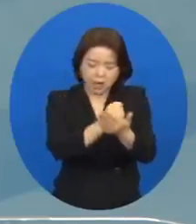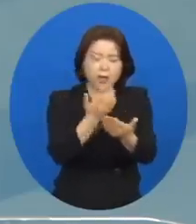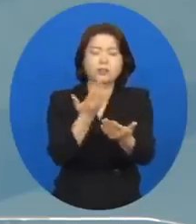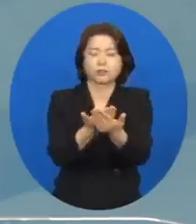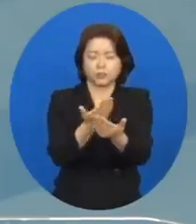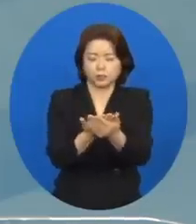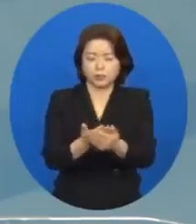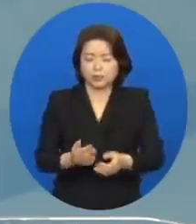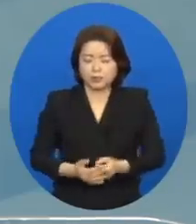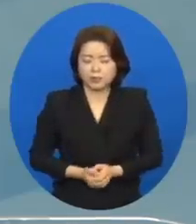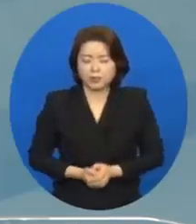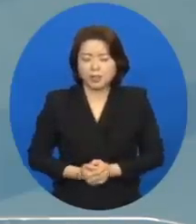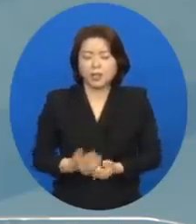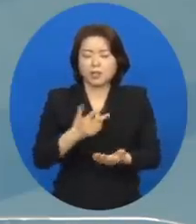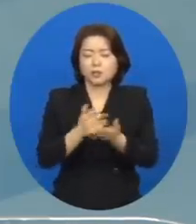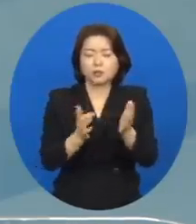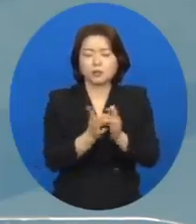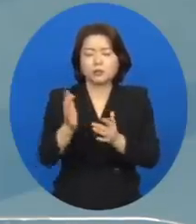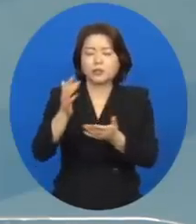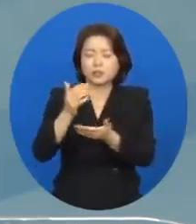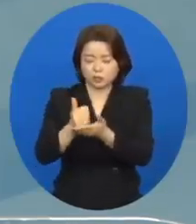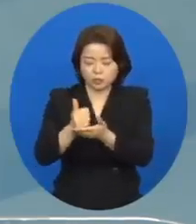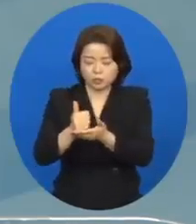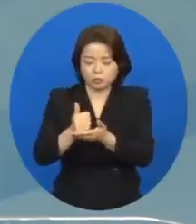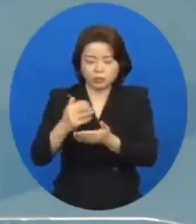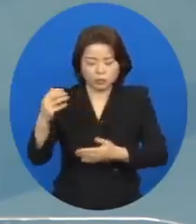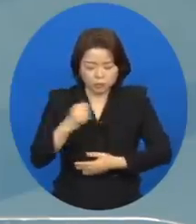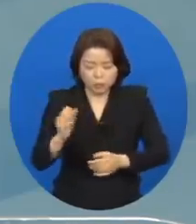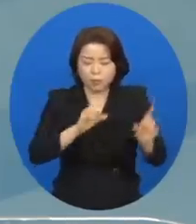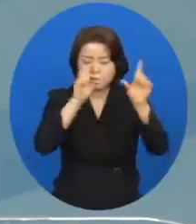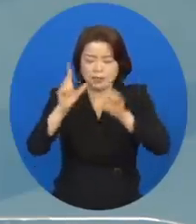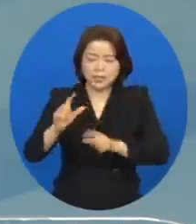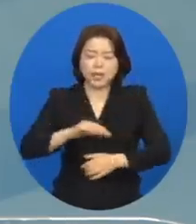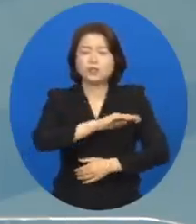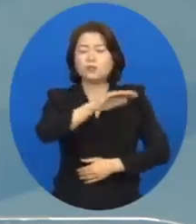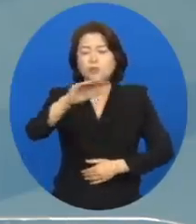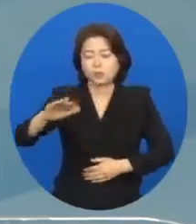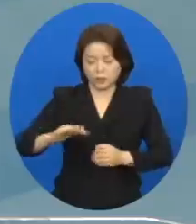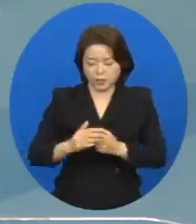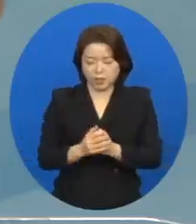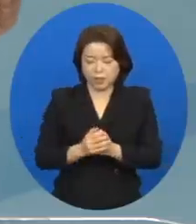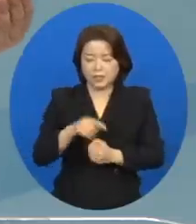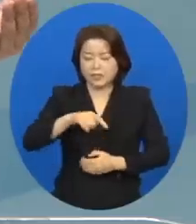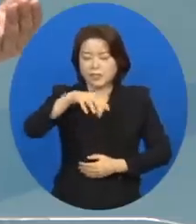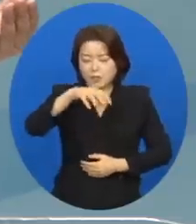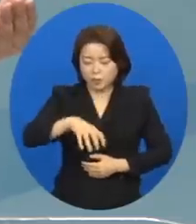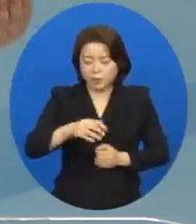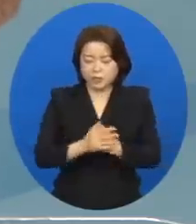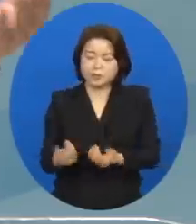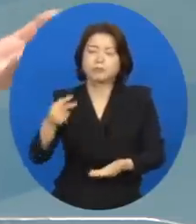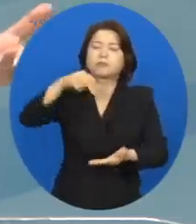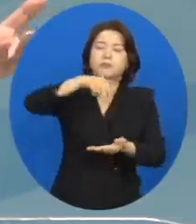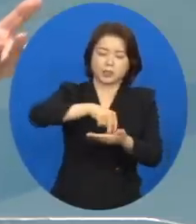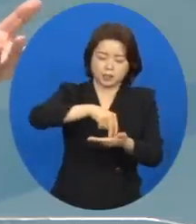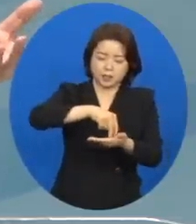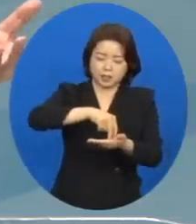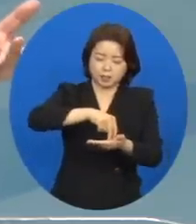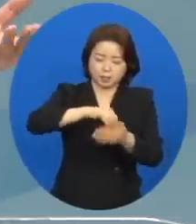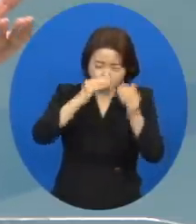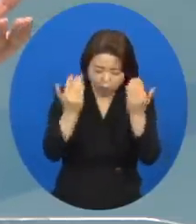원합니다. 주 예수님으로 사는 성도들이 오늘 이 자리에 일어난 모든